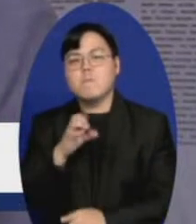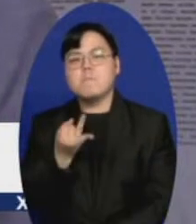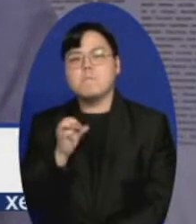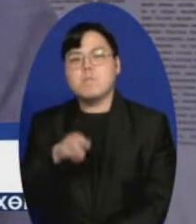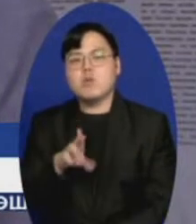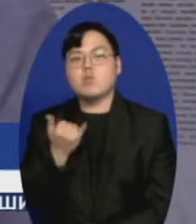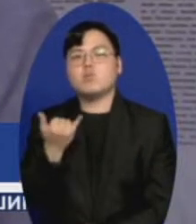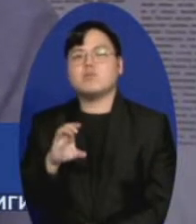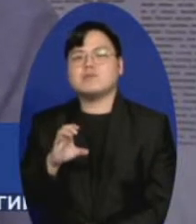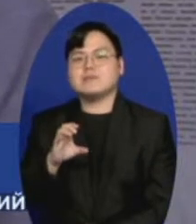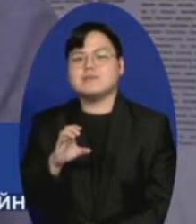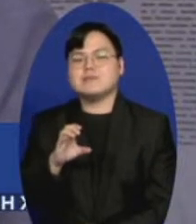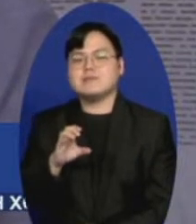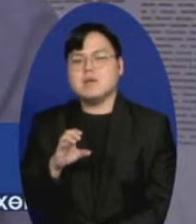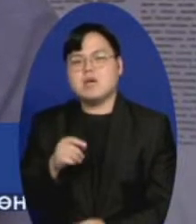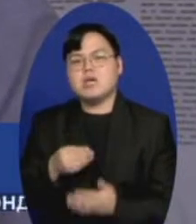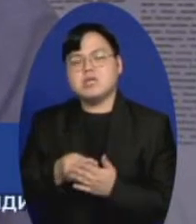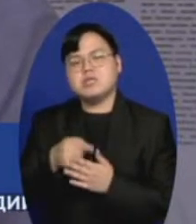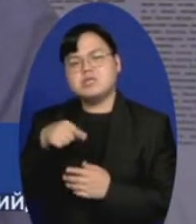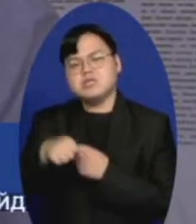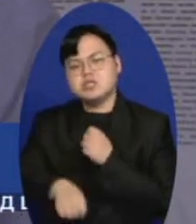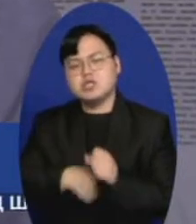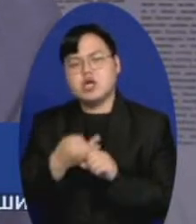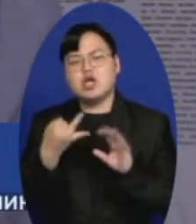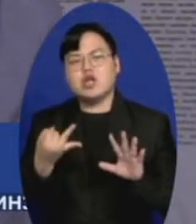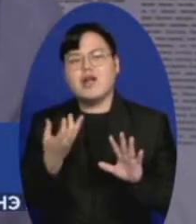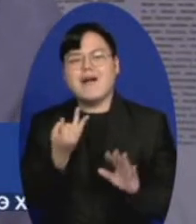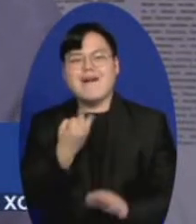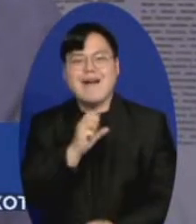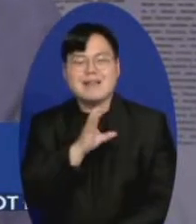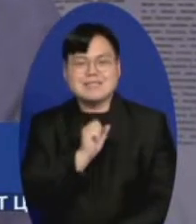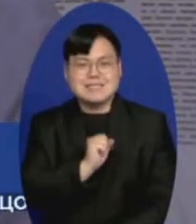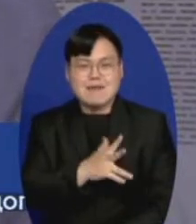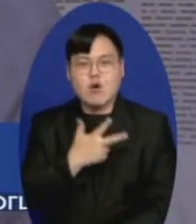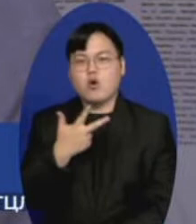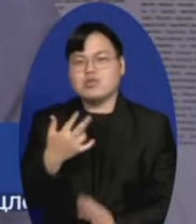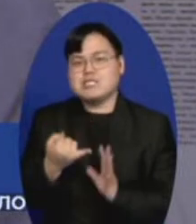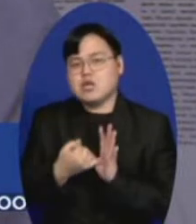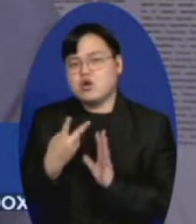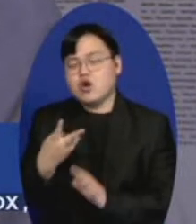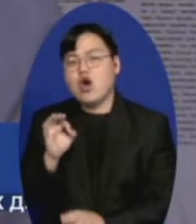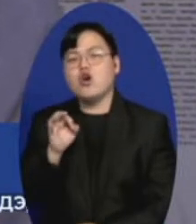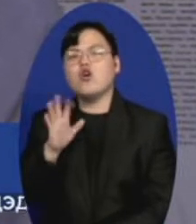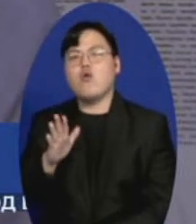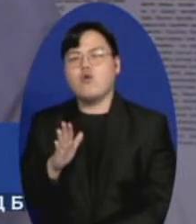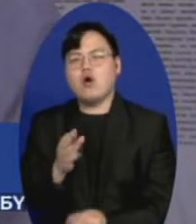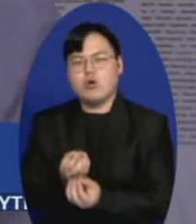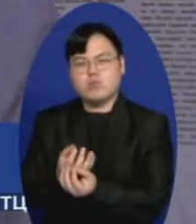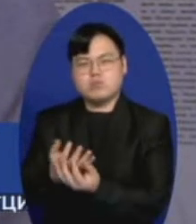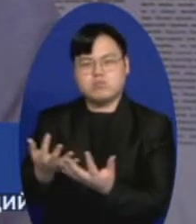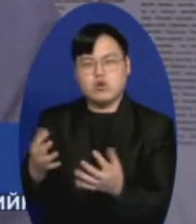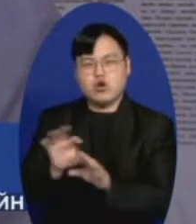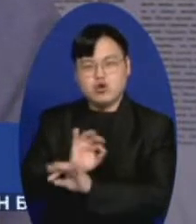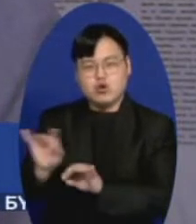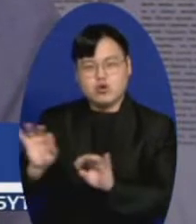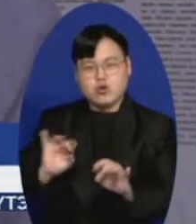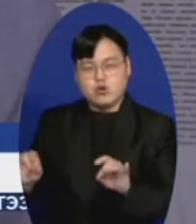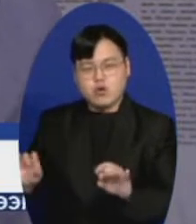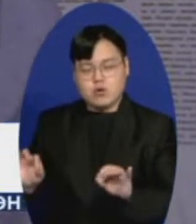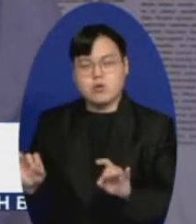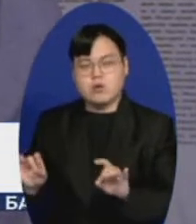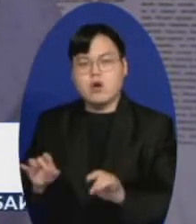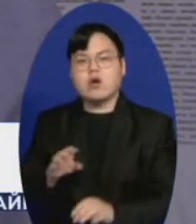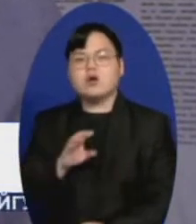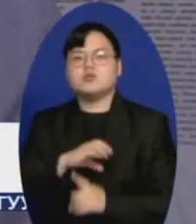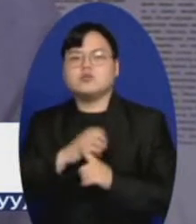наадам инженерүүд бол 7 найсав 362 өвийн төрөл зүйн хүрээнд соёлын бит бус үеийн